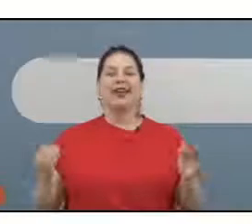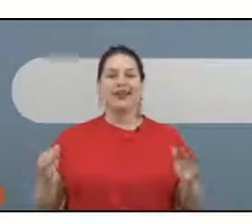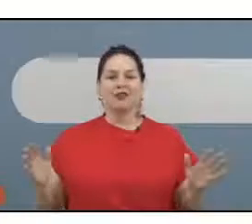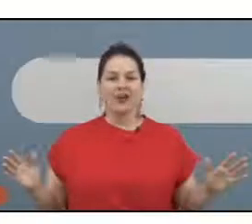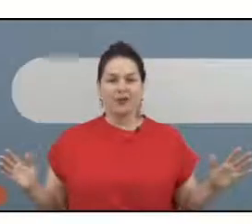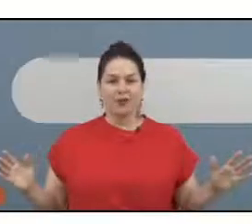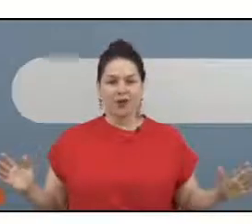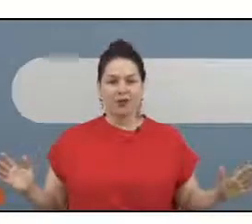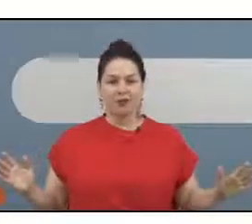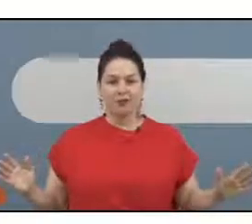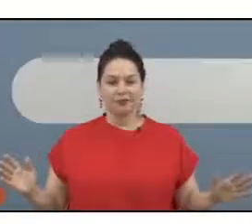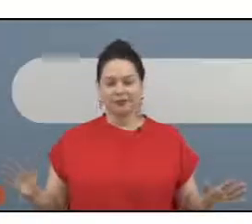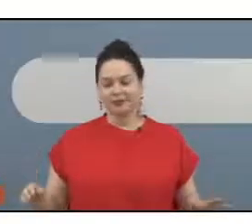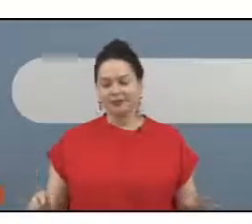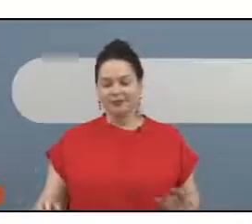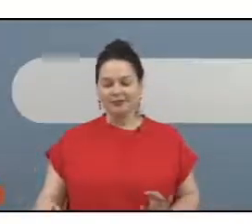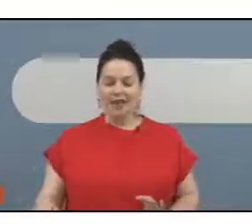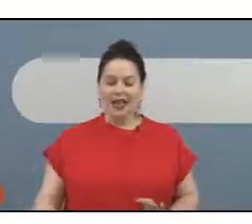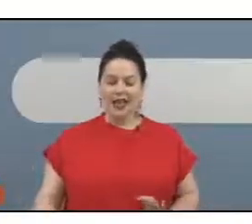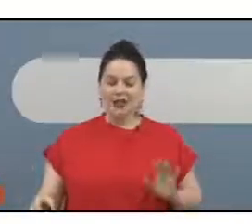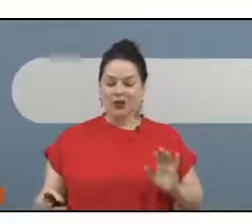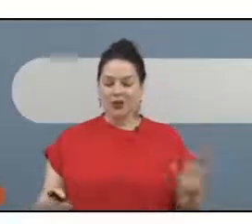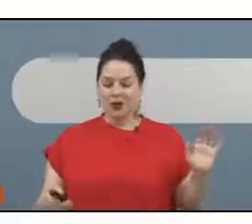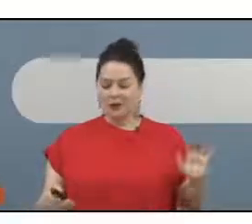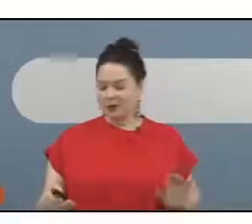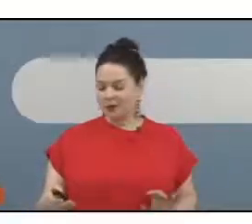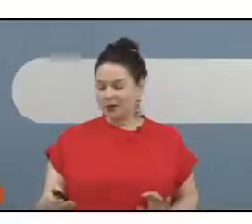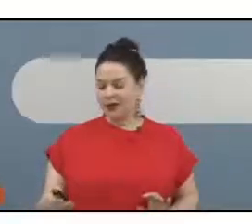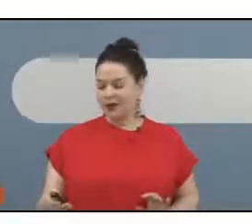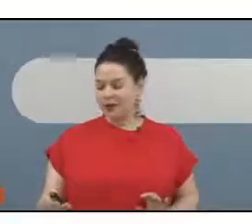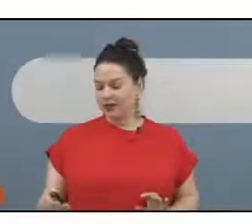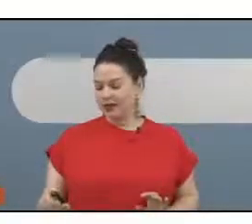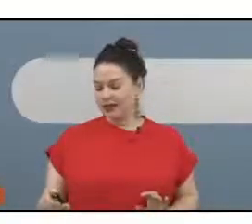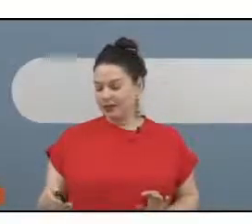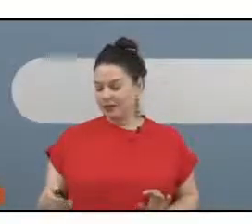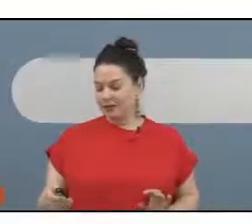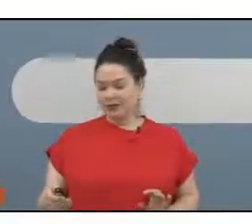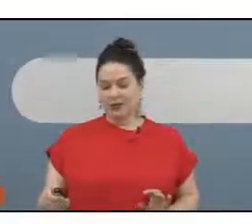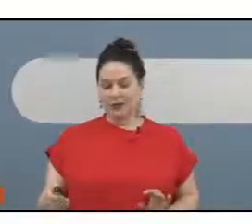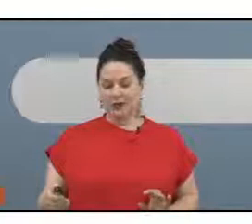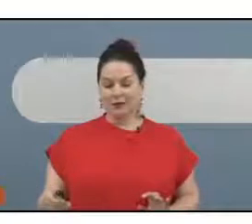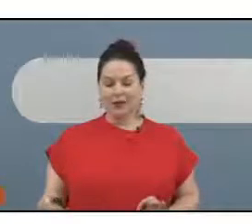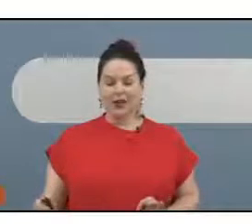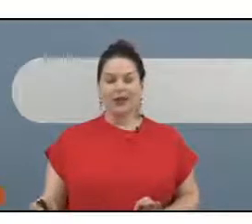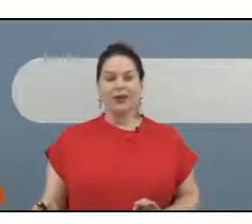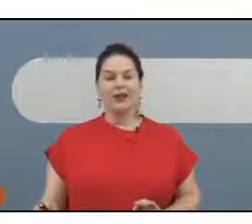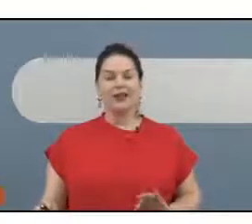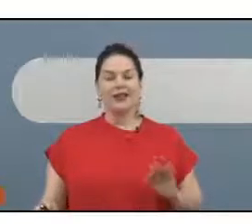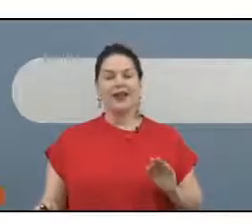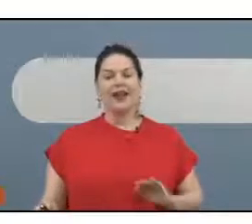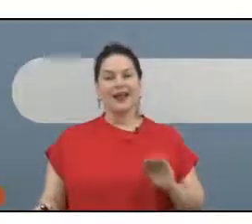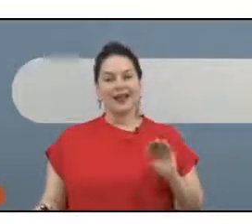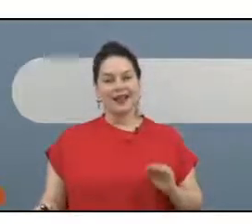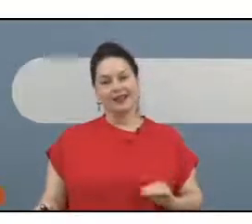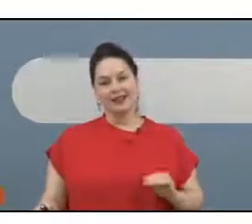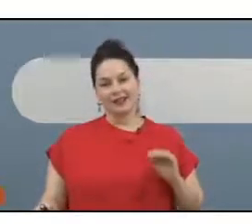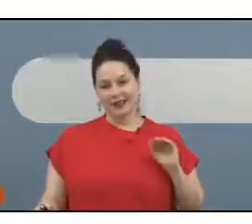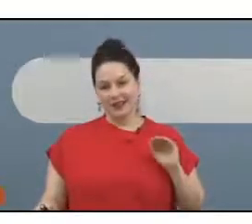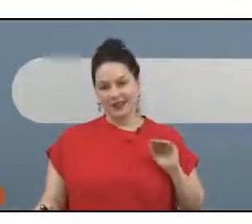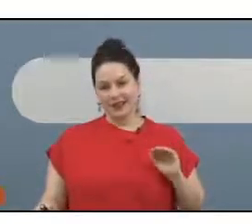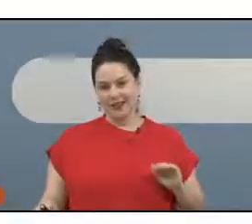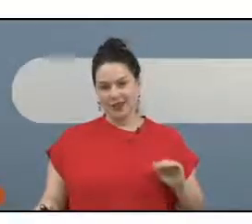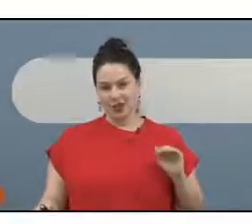רוצים, ואי אפשר לברוח משם. שם קולים את המינוטאור, ומה שעושה המינוטאור זה